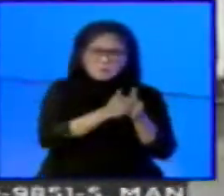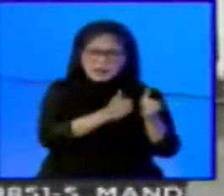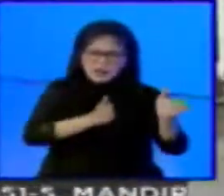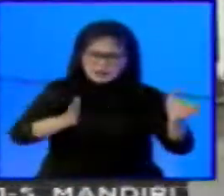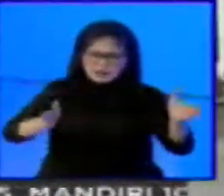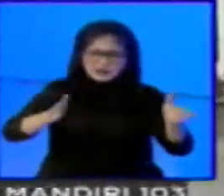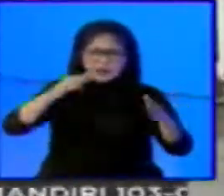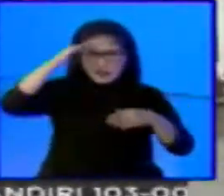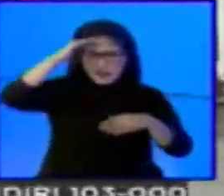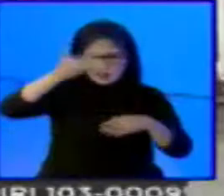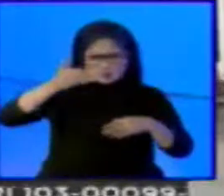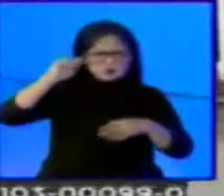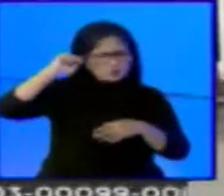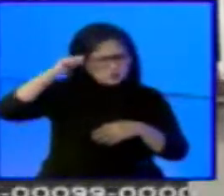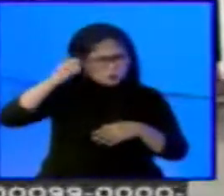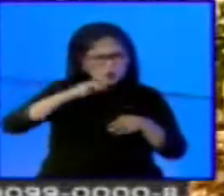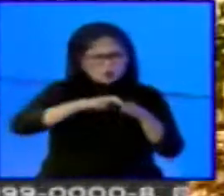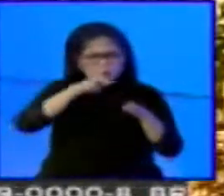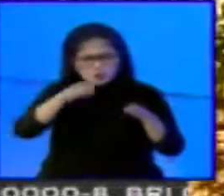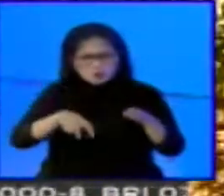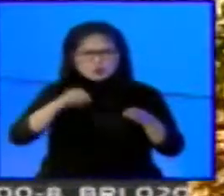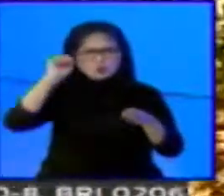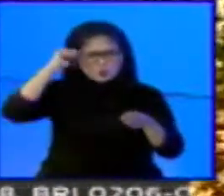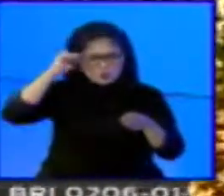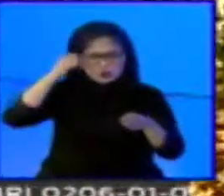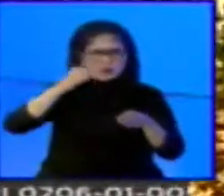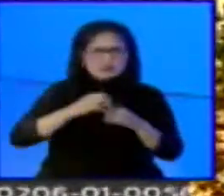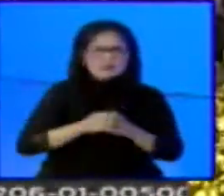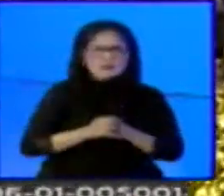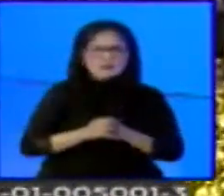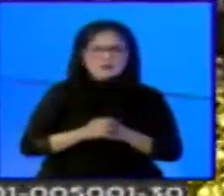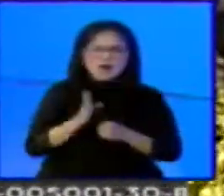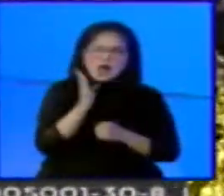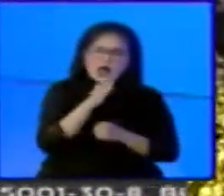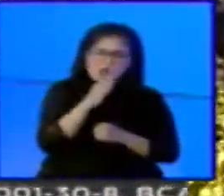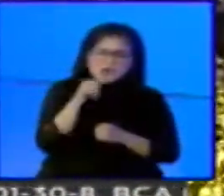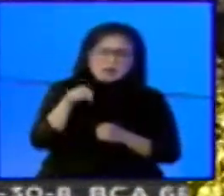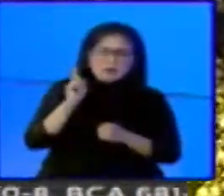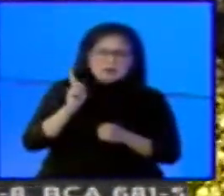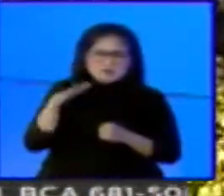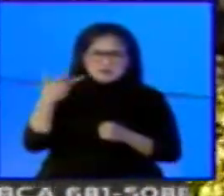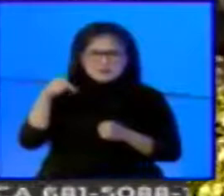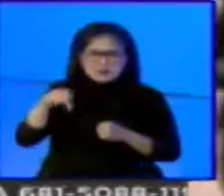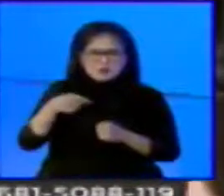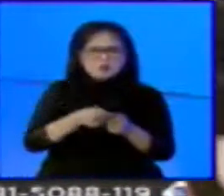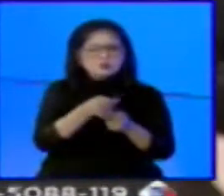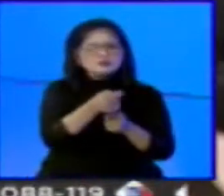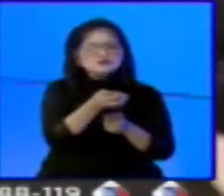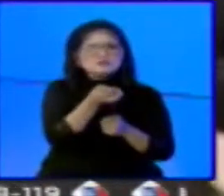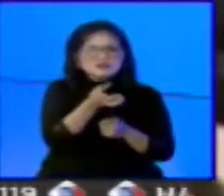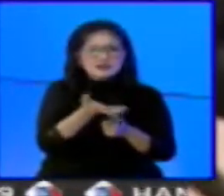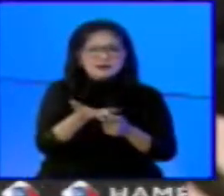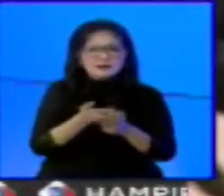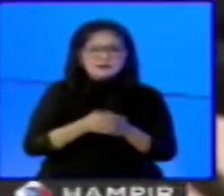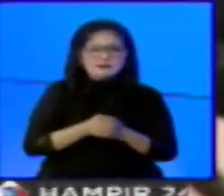dan menurunkan penumpang. Pengendara ojek online dan penumpangnya beralasan mereka hanya berhenti sebentar.